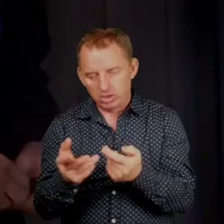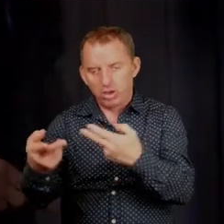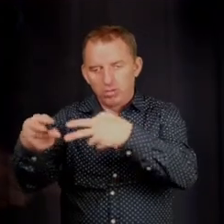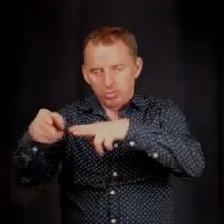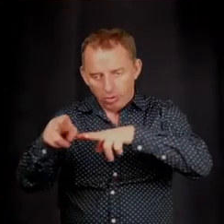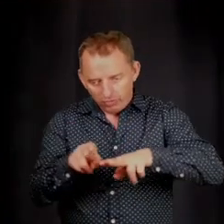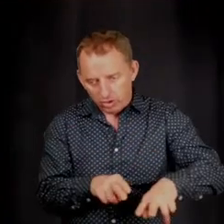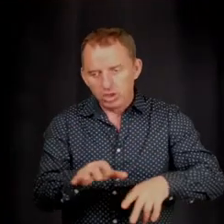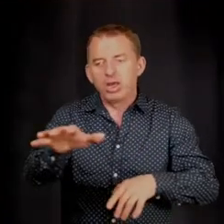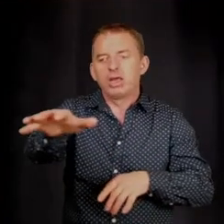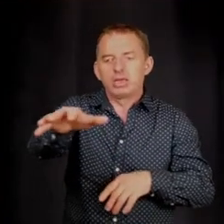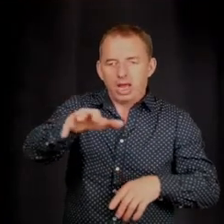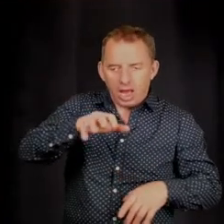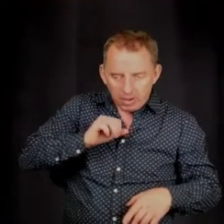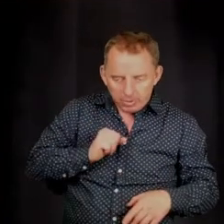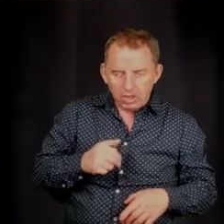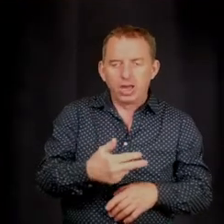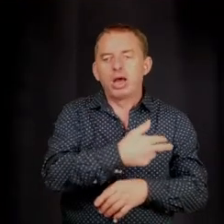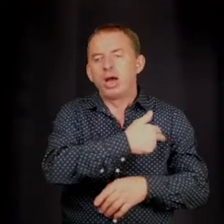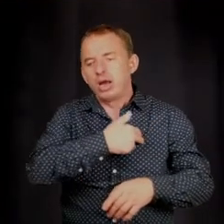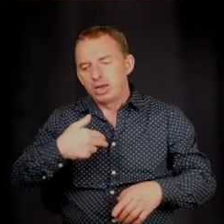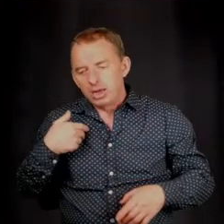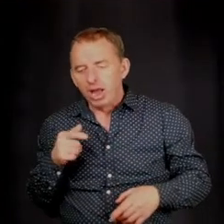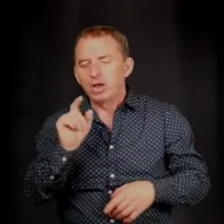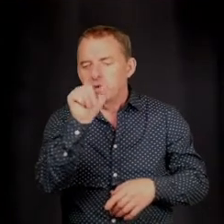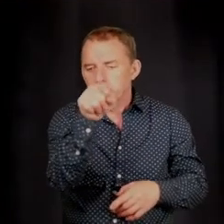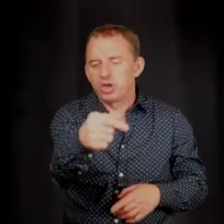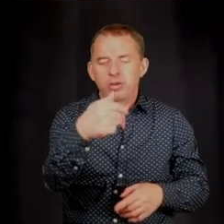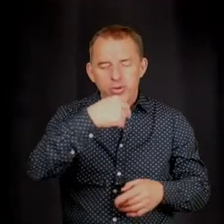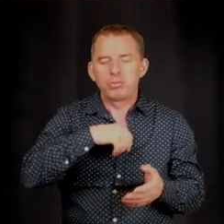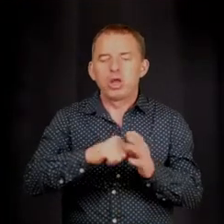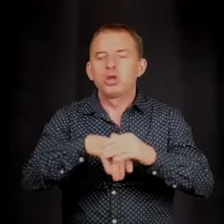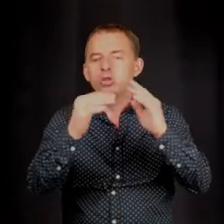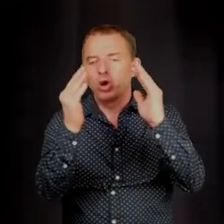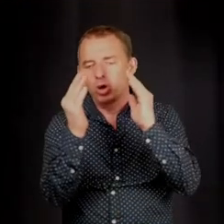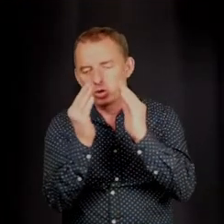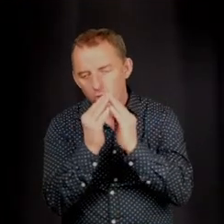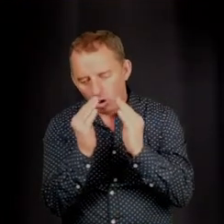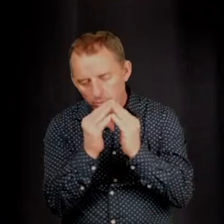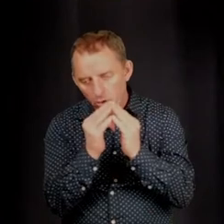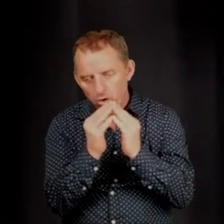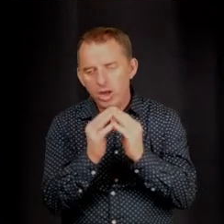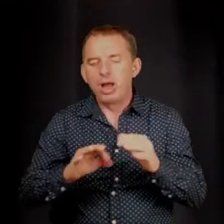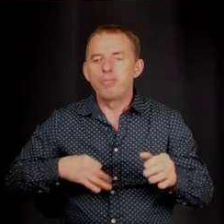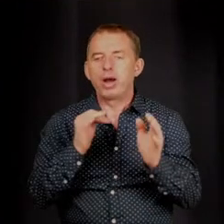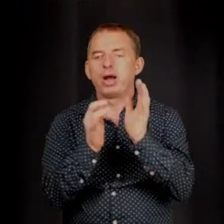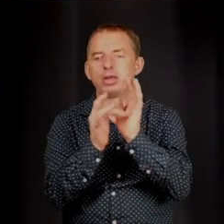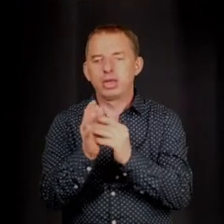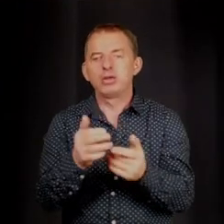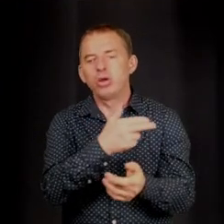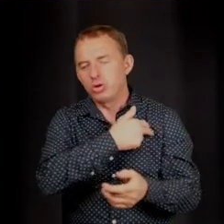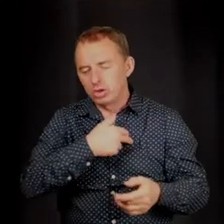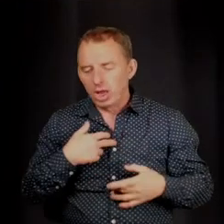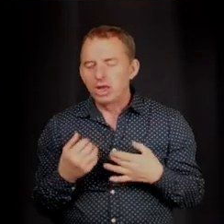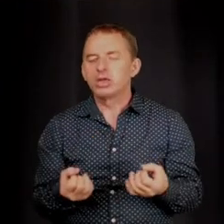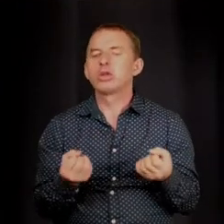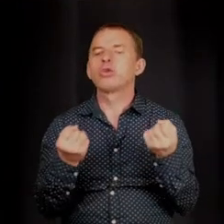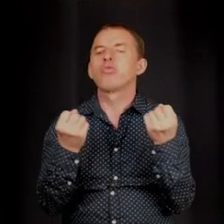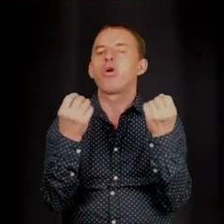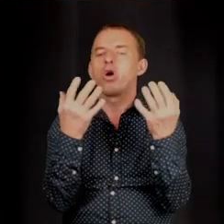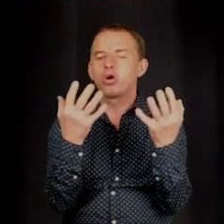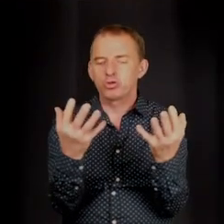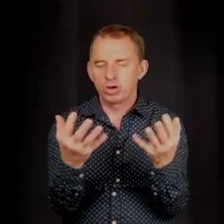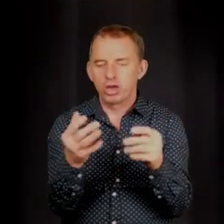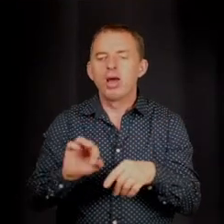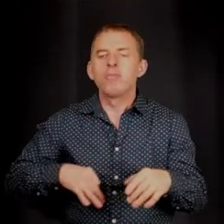aby zabrać nas do domu. Christ has created us. Pan Jezus nas stworzył. Christ has redeemed